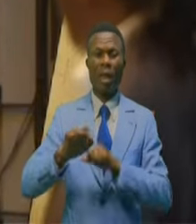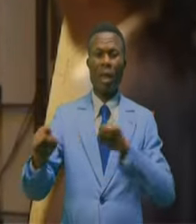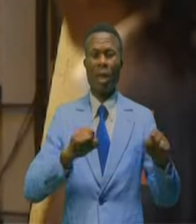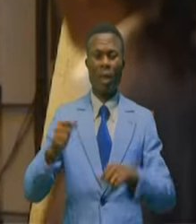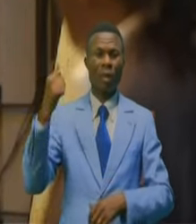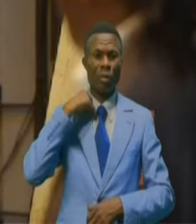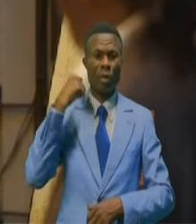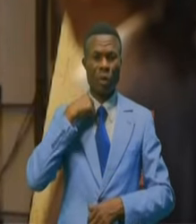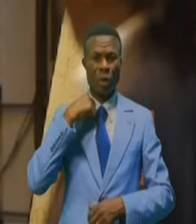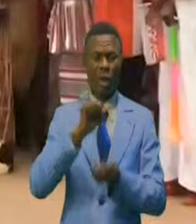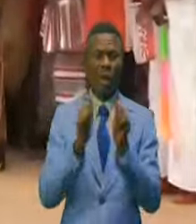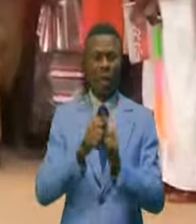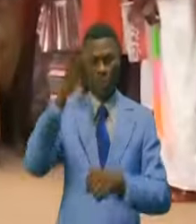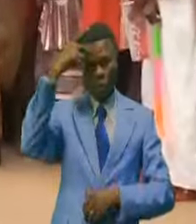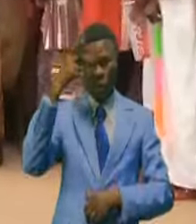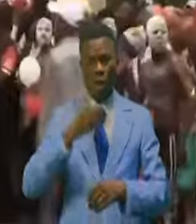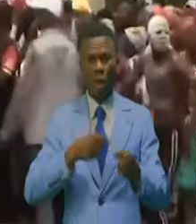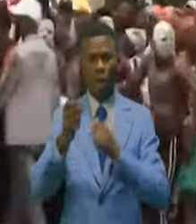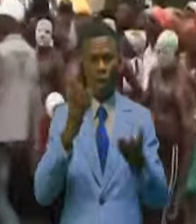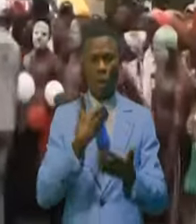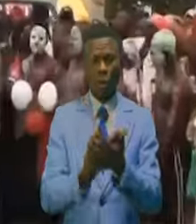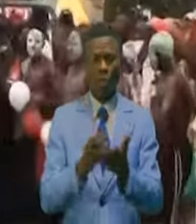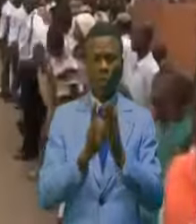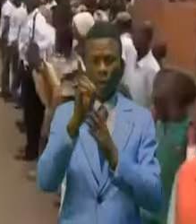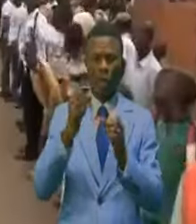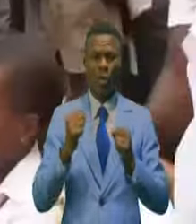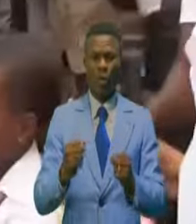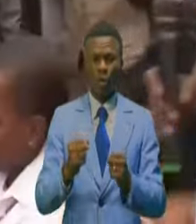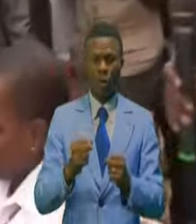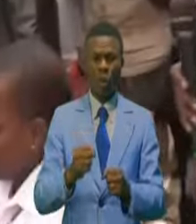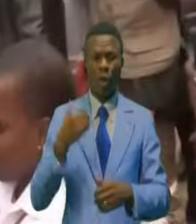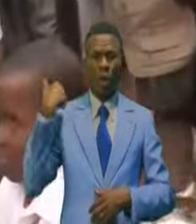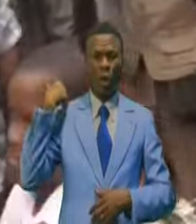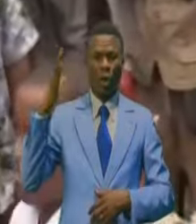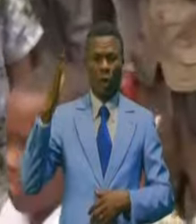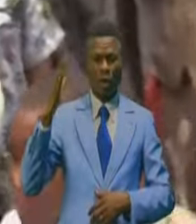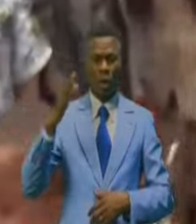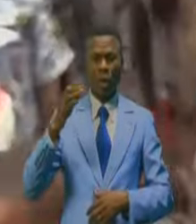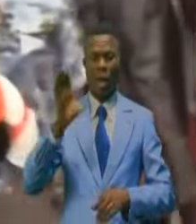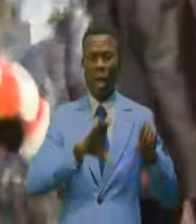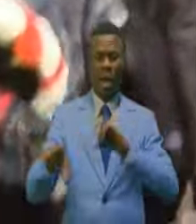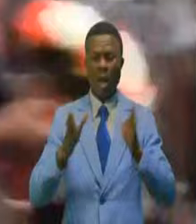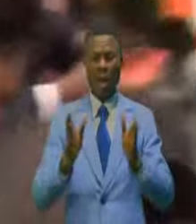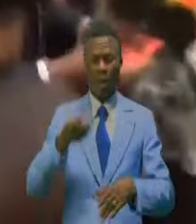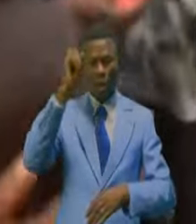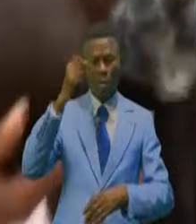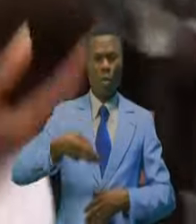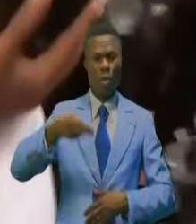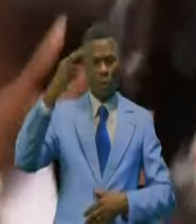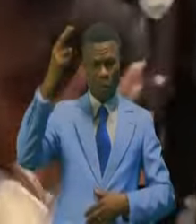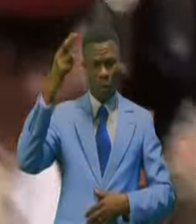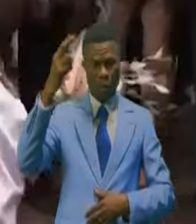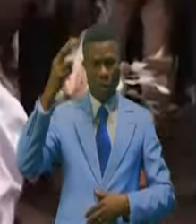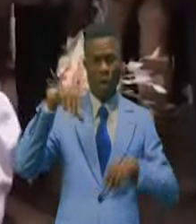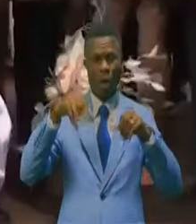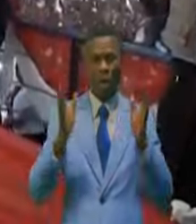la rhétorique politique, bonne gouvernance et développement durable. Homme d'État et acteur politique de premier rang, celui que